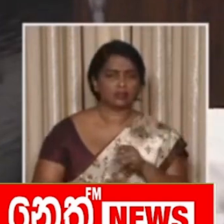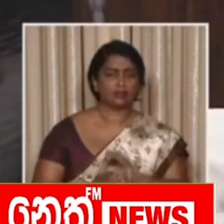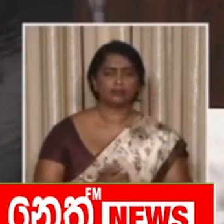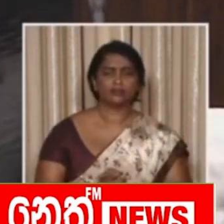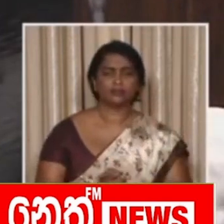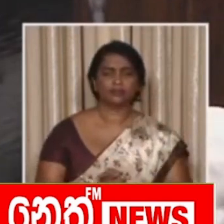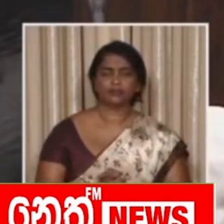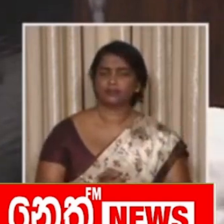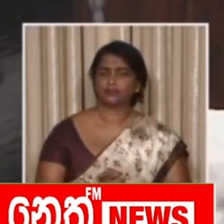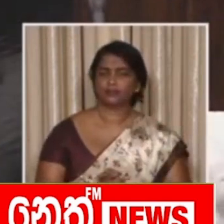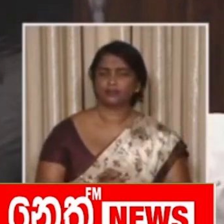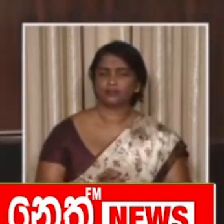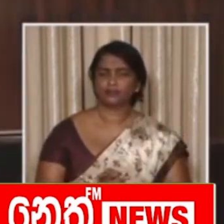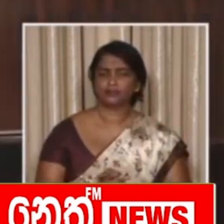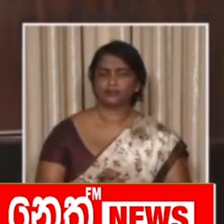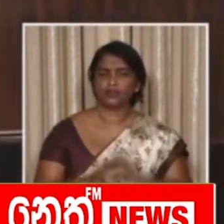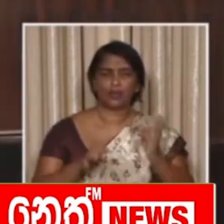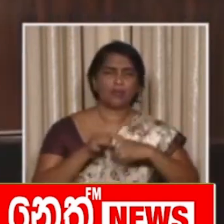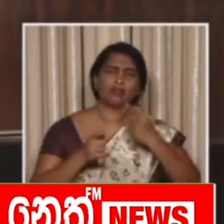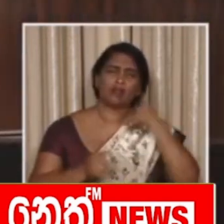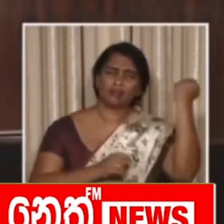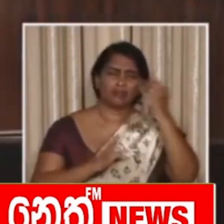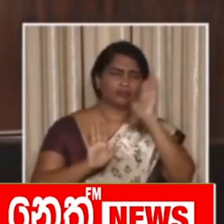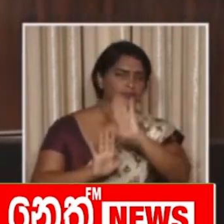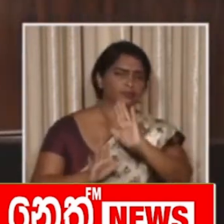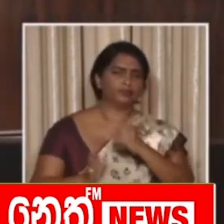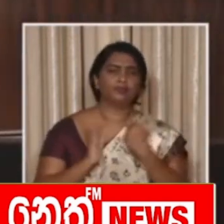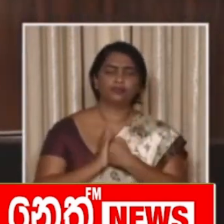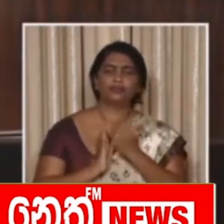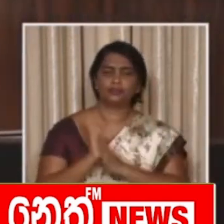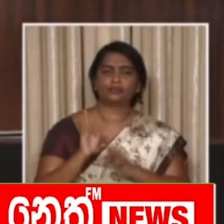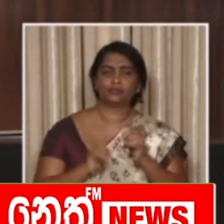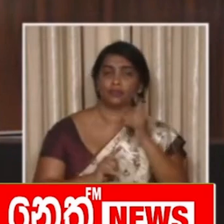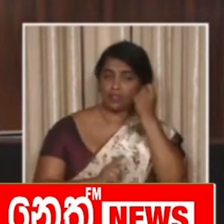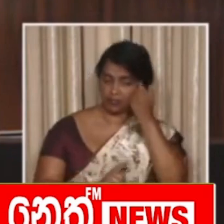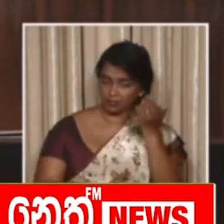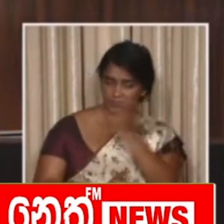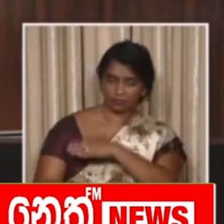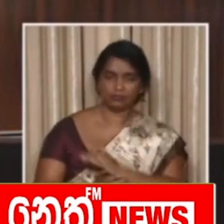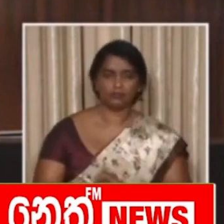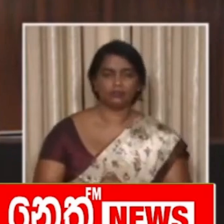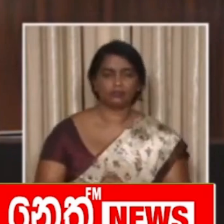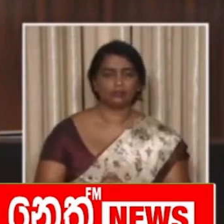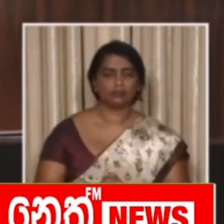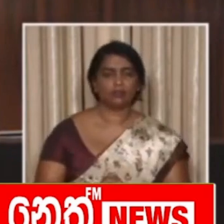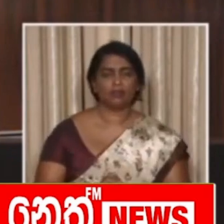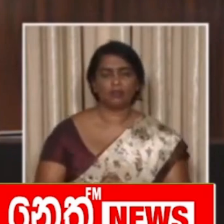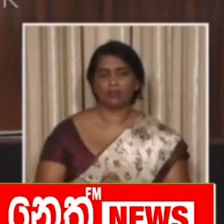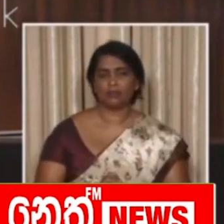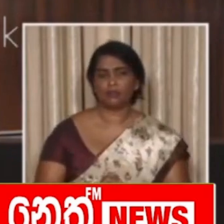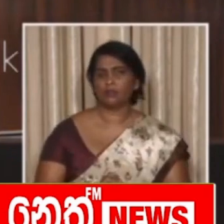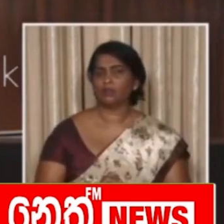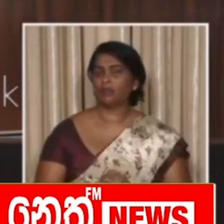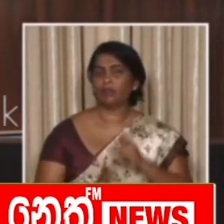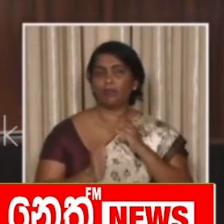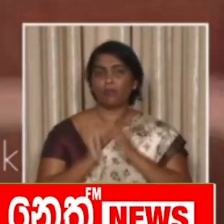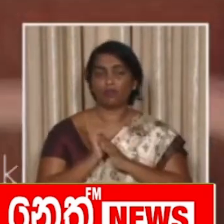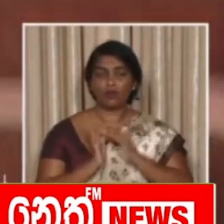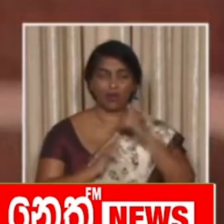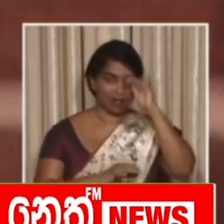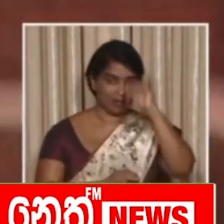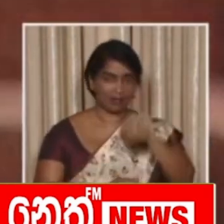ඉස්සෙල්ලා ප්‍රශ්න ඔබතුමා ප්‍රශ්න යන්නේ කතා පවත් කරනවා ගරු ඇමතුමේට කියන අදහසක් තියෙනවා ගරු නියෝජ්‍ය කතානායකතුමනි